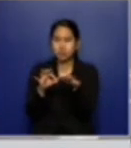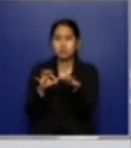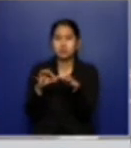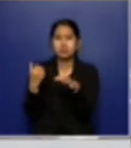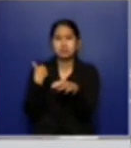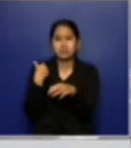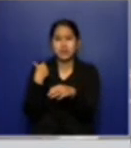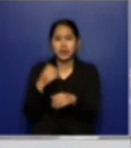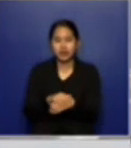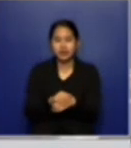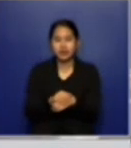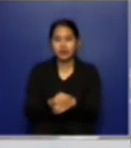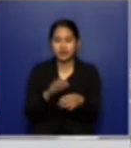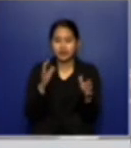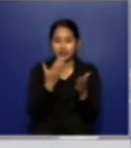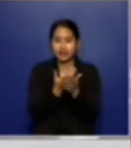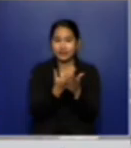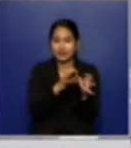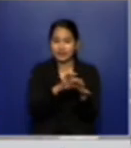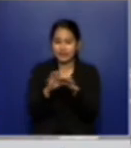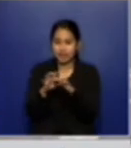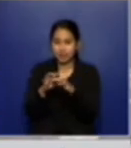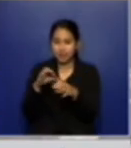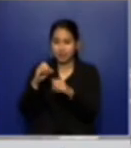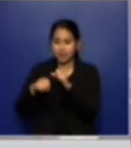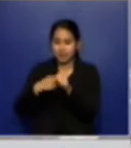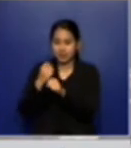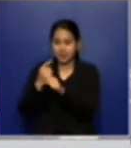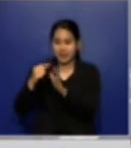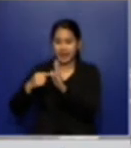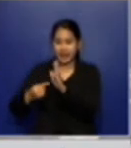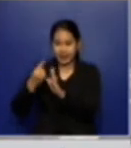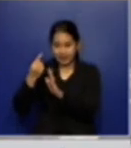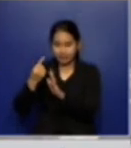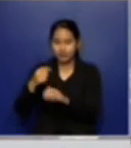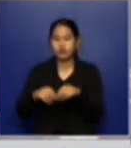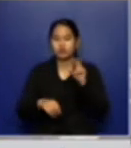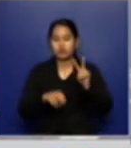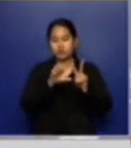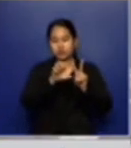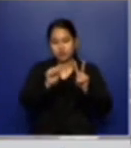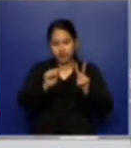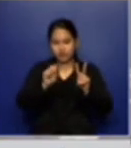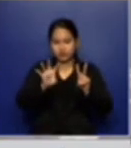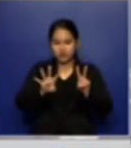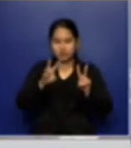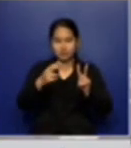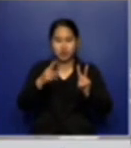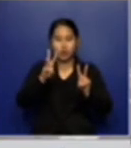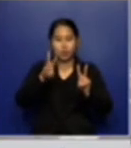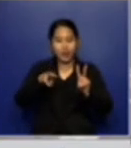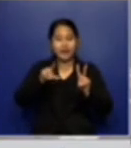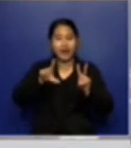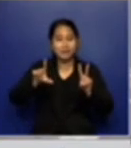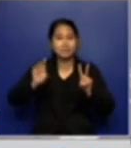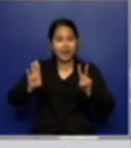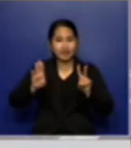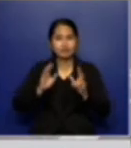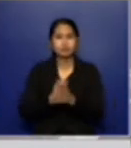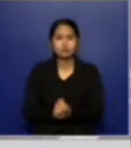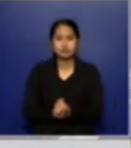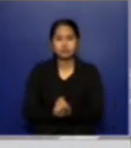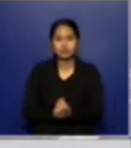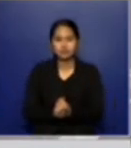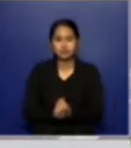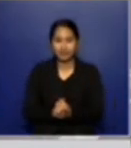ซึ่งเป็นรายการผูกพันใหม่ปีแรกสูงถึง 246,000 ล้านบา